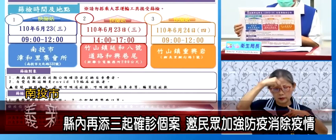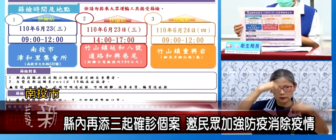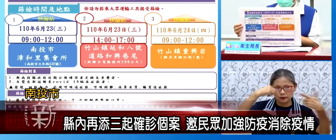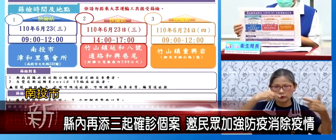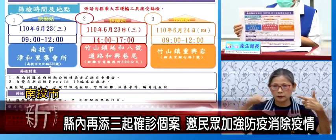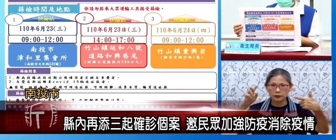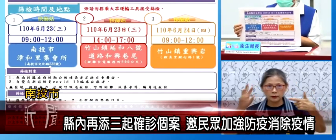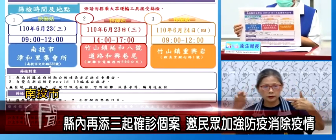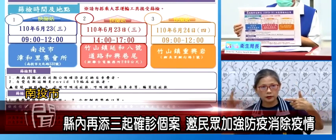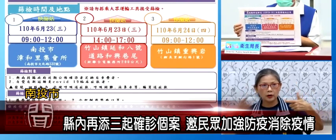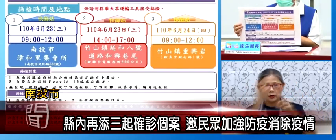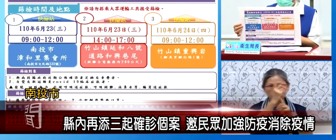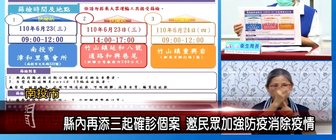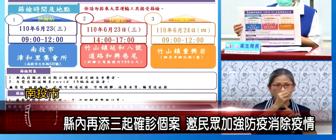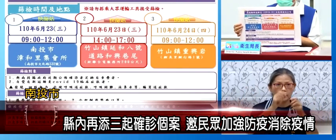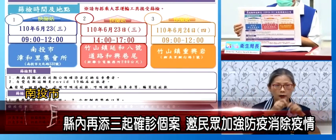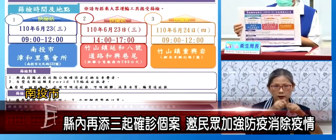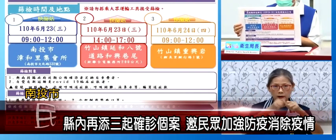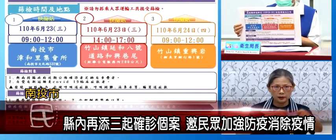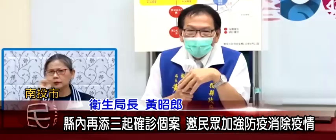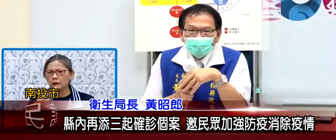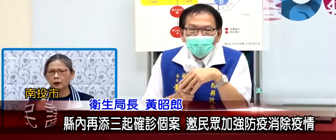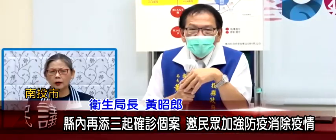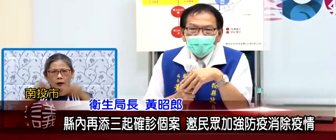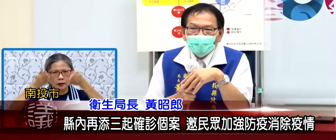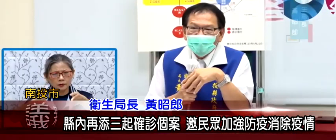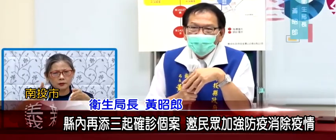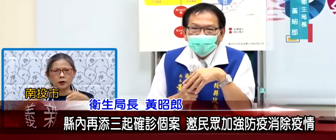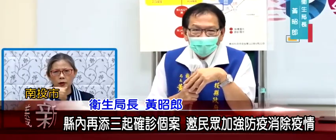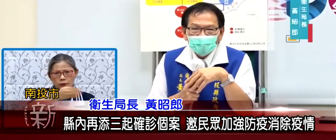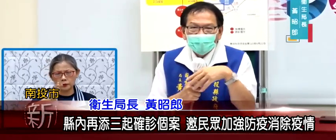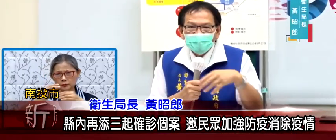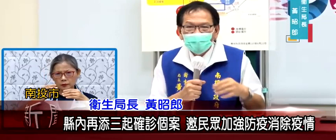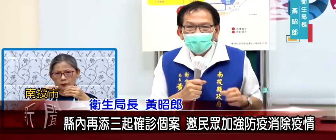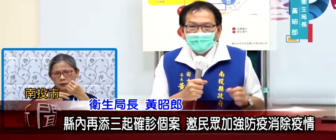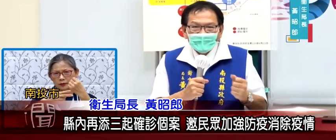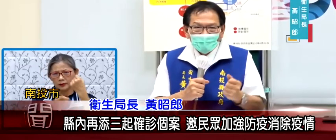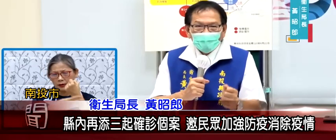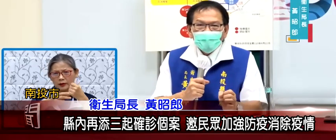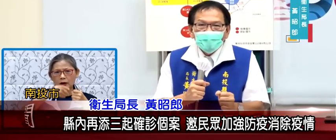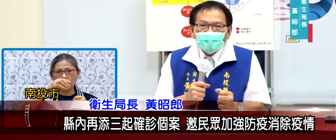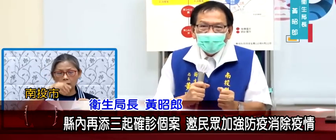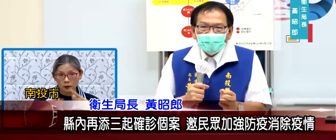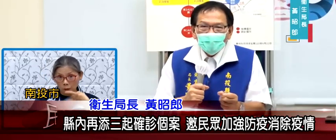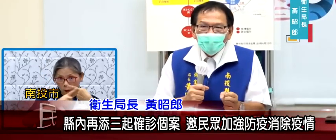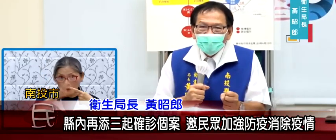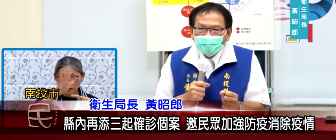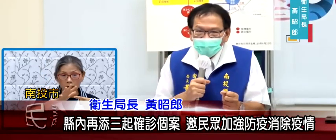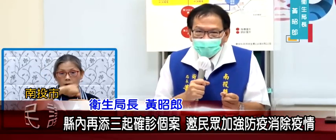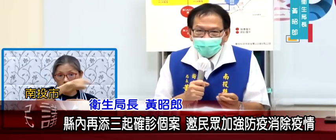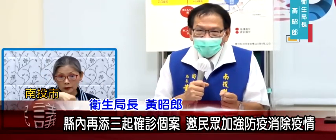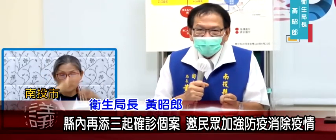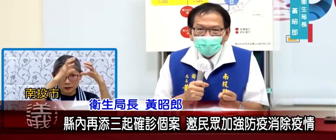于南投市、竹山镇等地办理社区筛检专案。 村里有确诊的个案的时候，我们就会在那个村